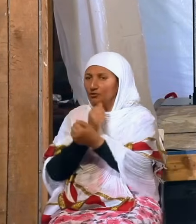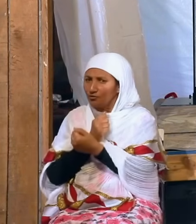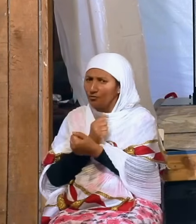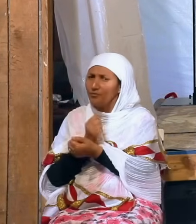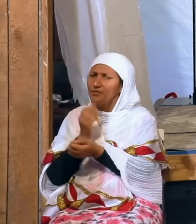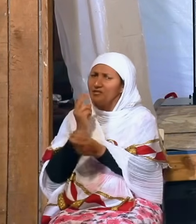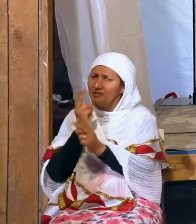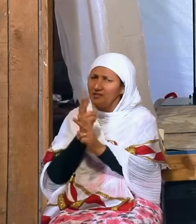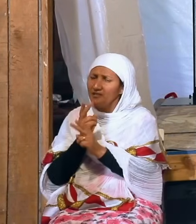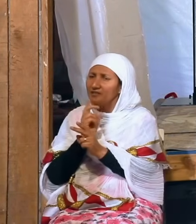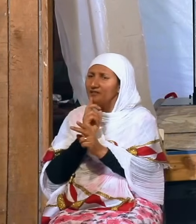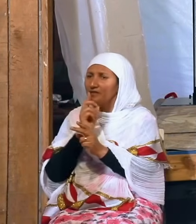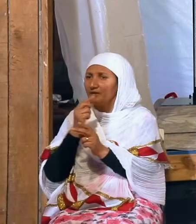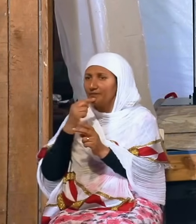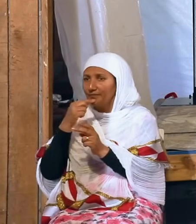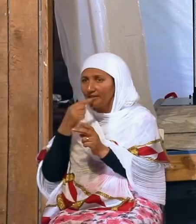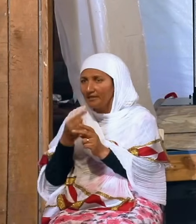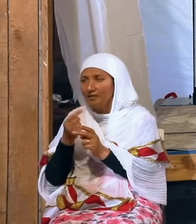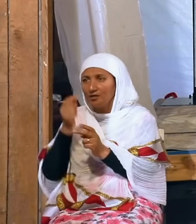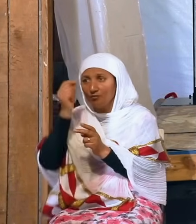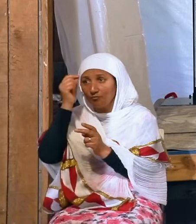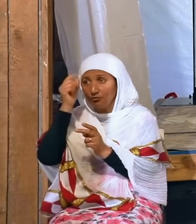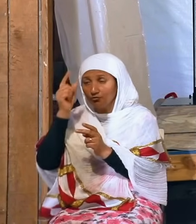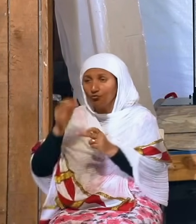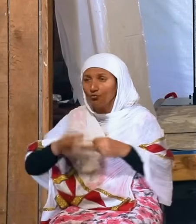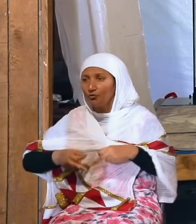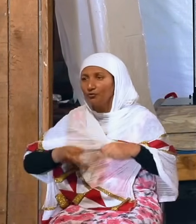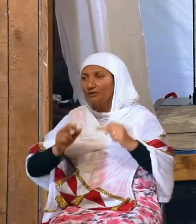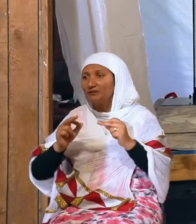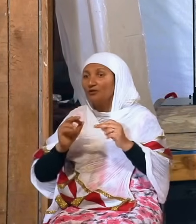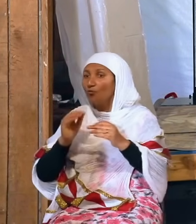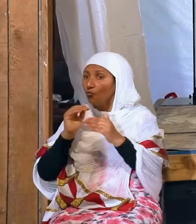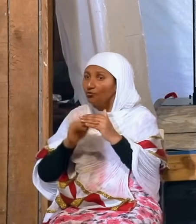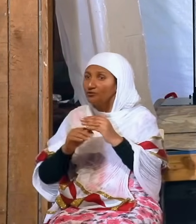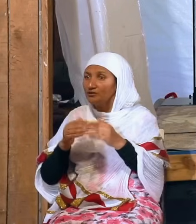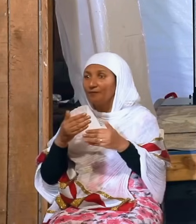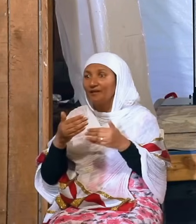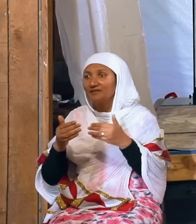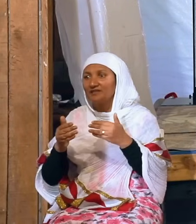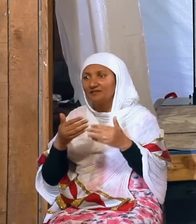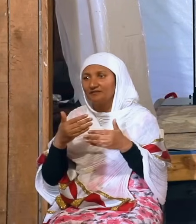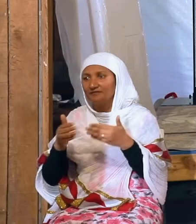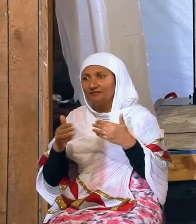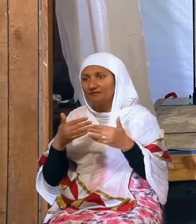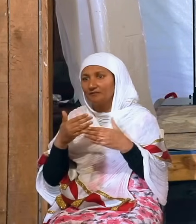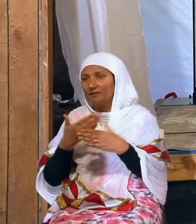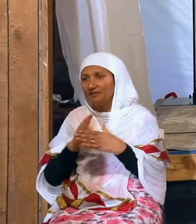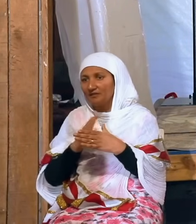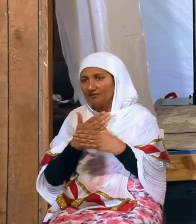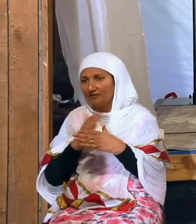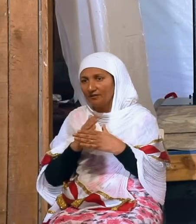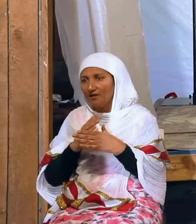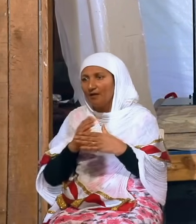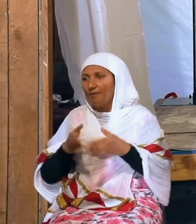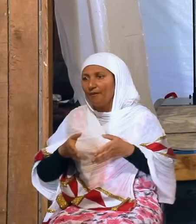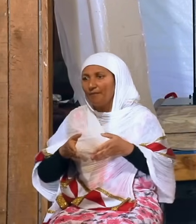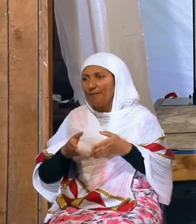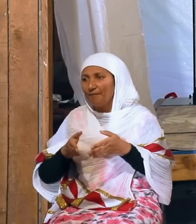ነህ ብለን ብንገዛ በሱ ህይወት ውስጥ የማሳተፍ እድልን እየፈጠርን ነው በዚያ ሰው ውስጥ ማለት ነው።